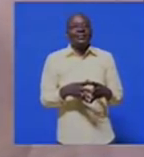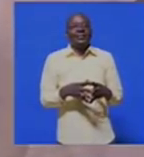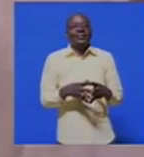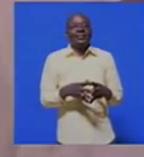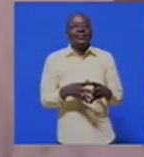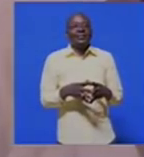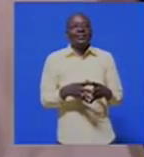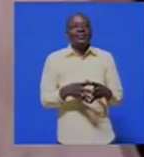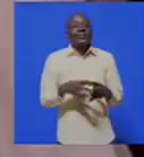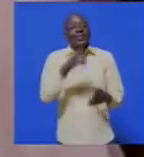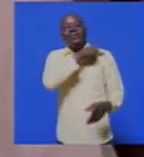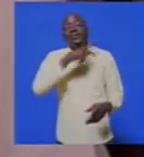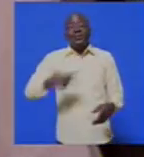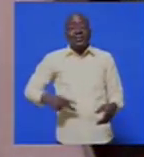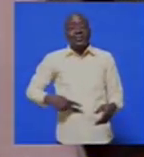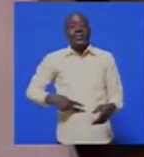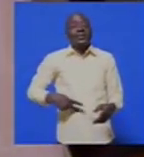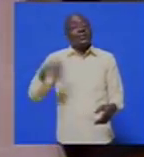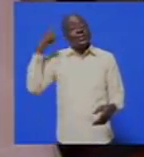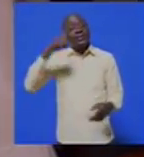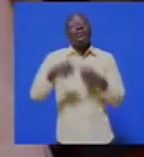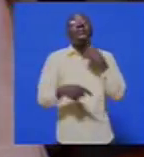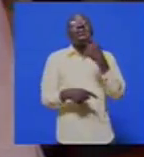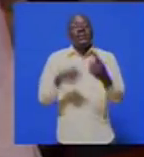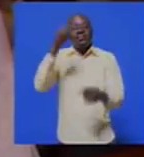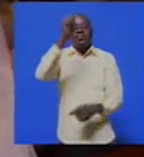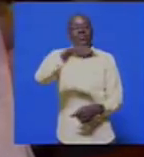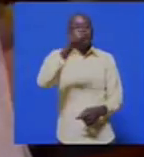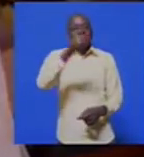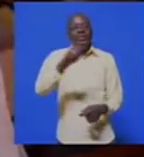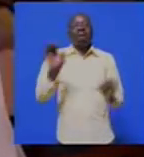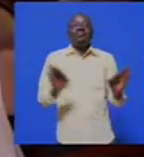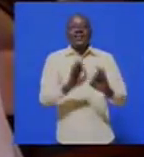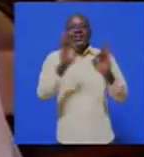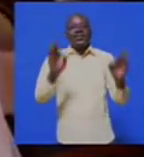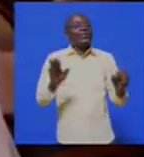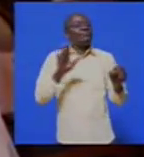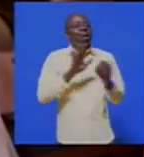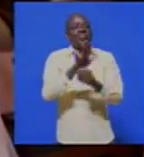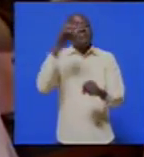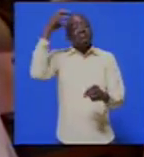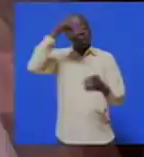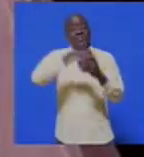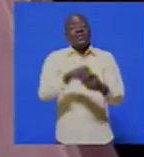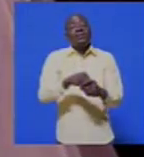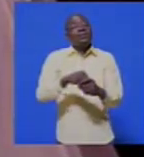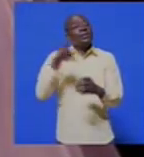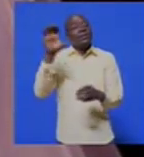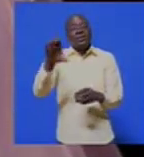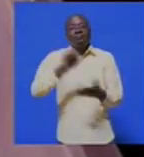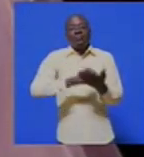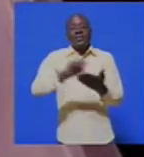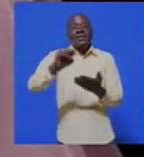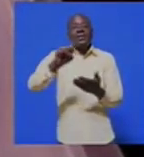Le prince Harry et Meghan Markle se sont dit oui lors d'une cérémonie pleine d'émotions dans la chapelle Saint-Georges du château de